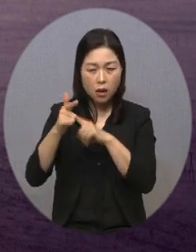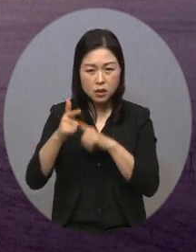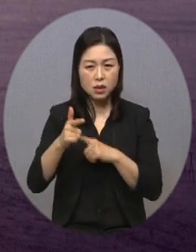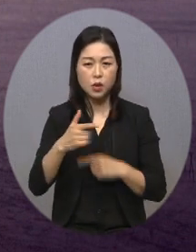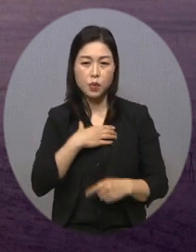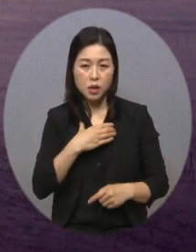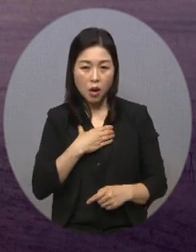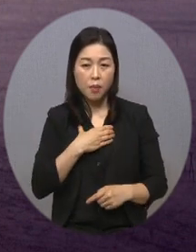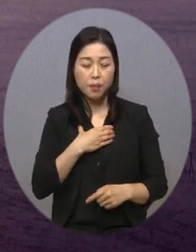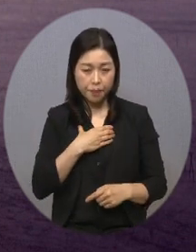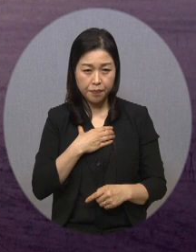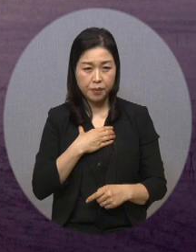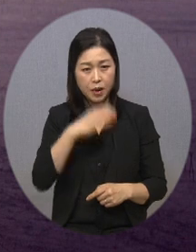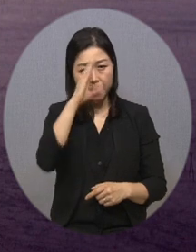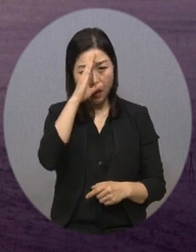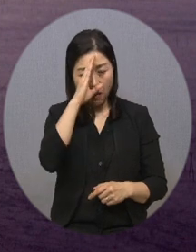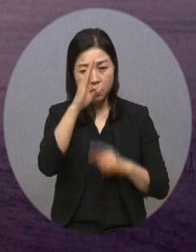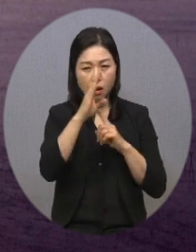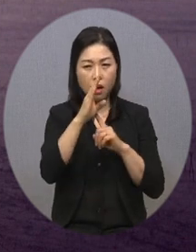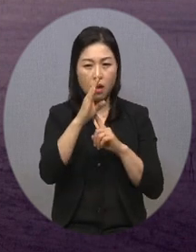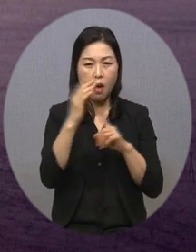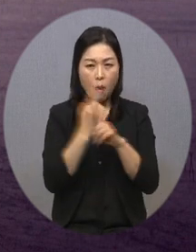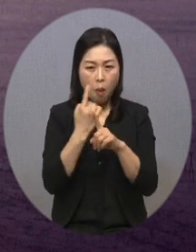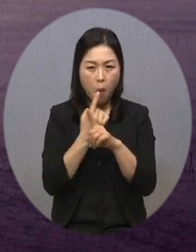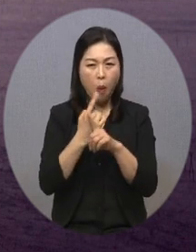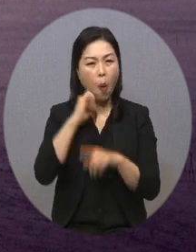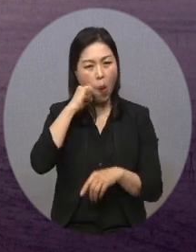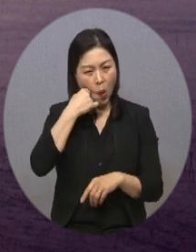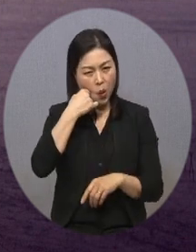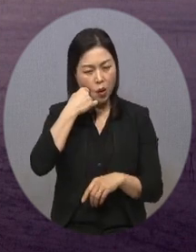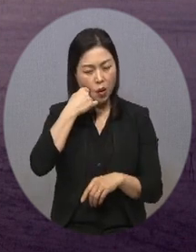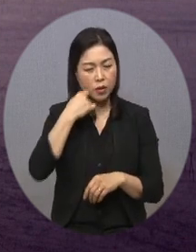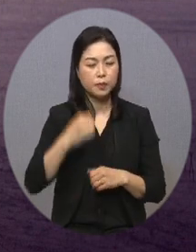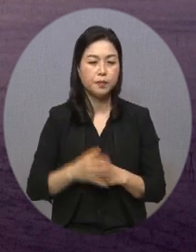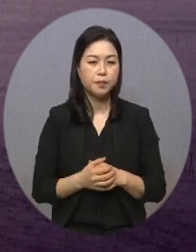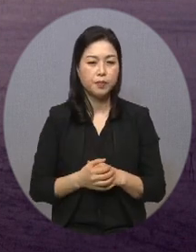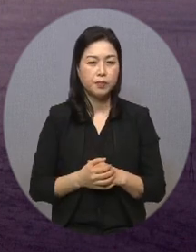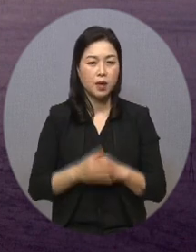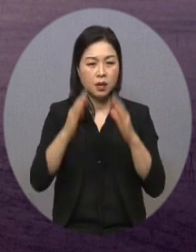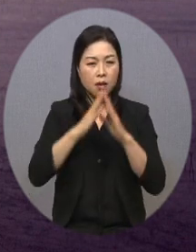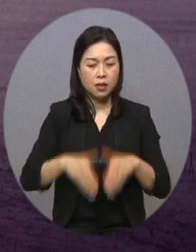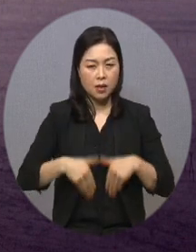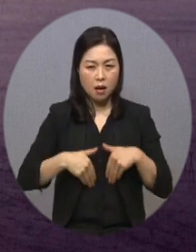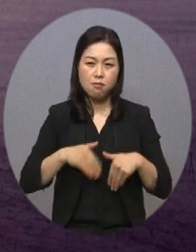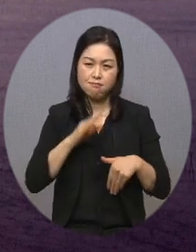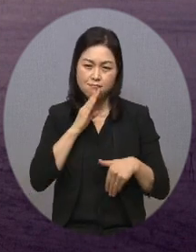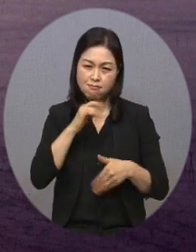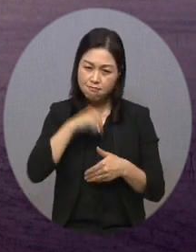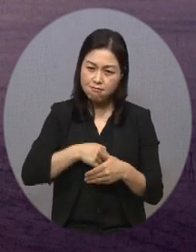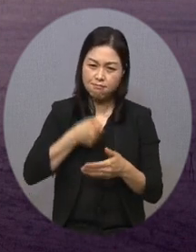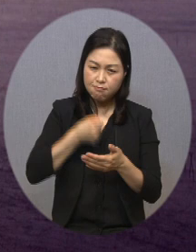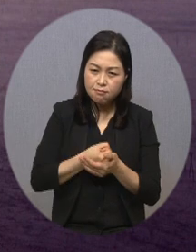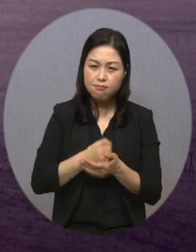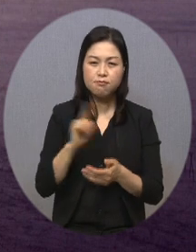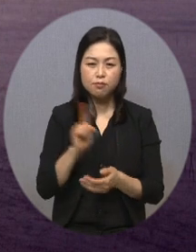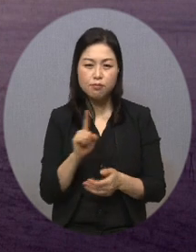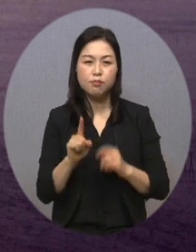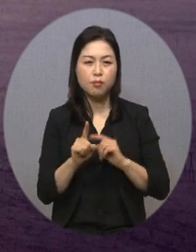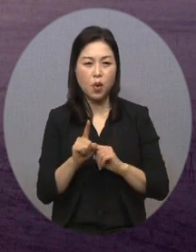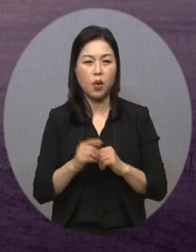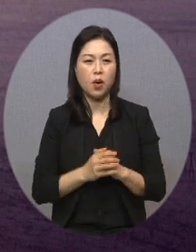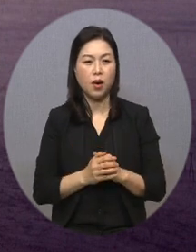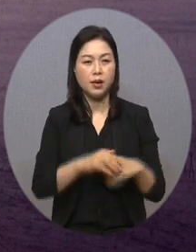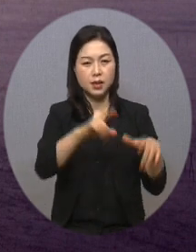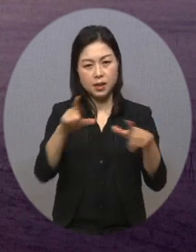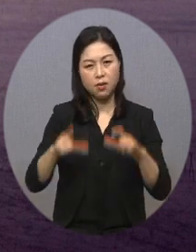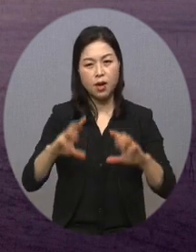굉장히 어려운 여건이 있지 않겠습니까? 그래서 우리 전라남도에서는 강력한 의지를 가지고 지역의 국회의원들과